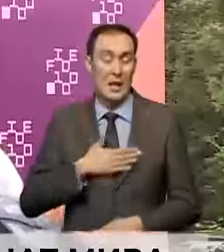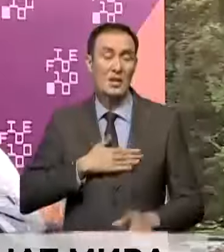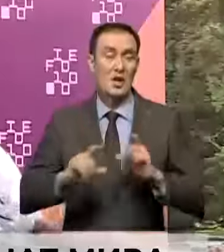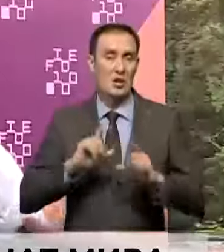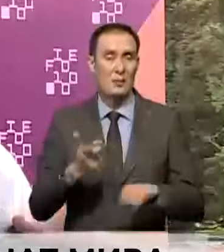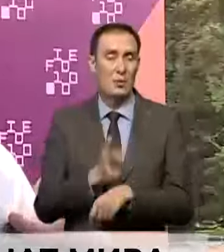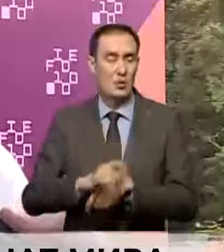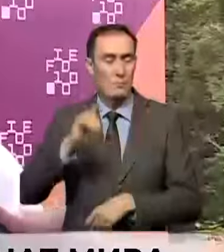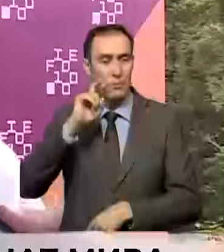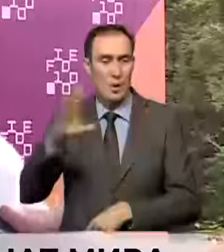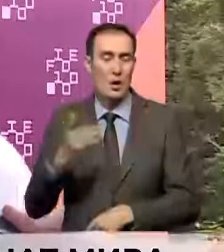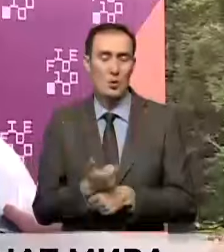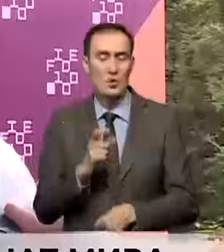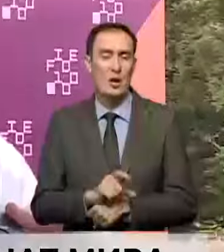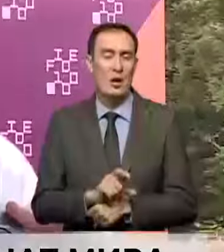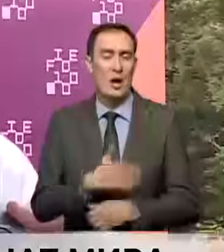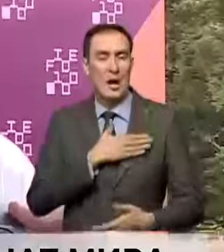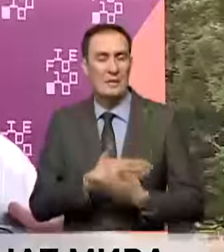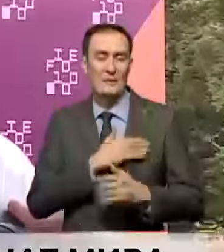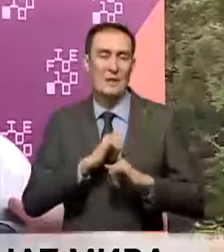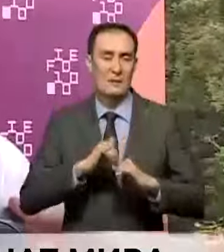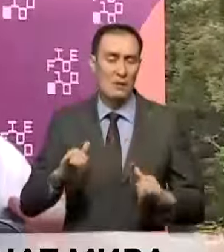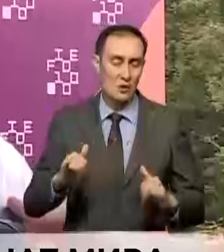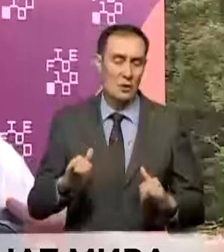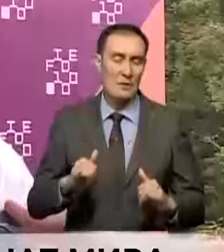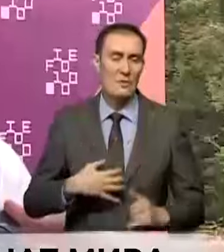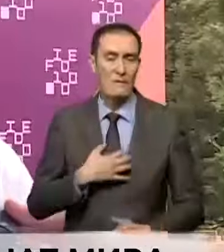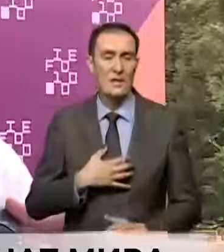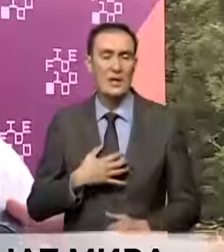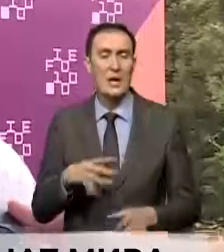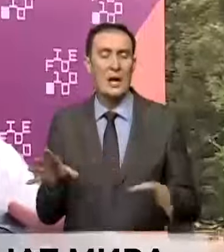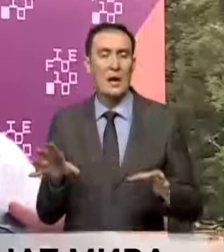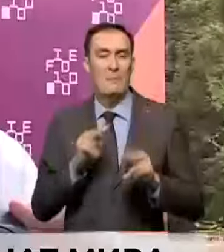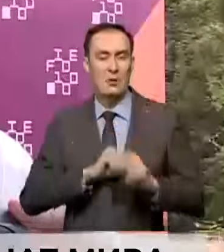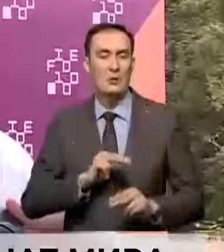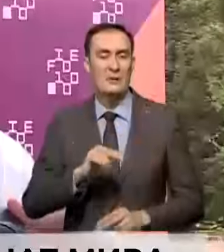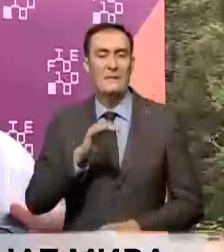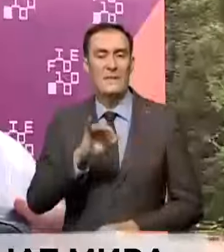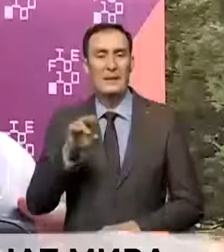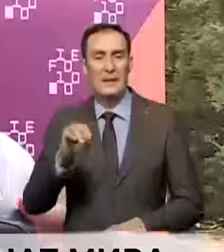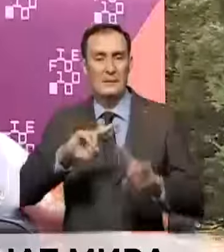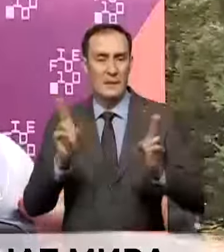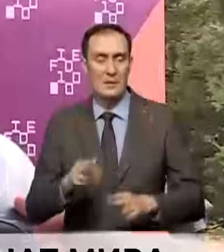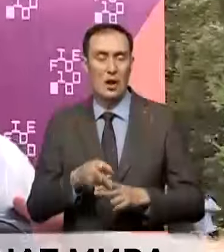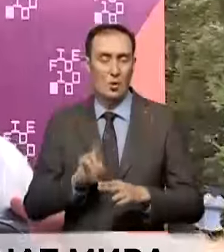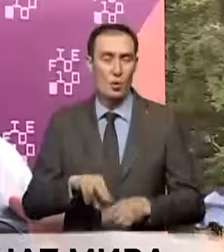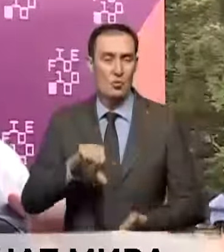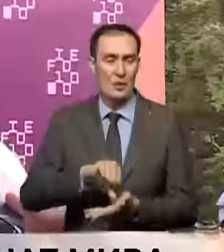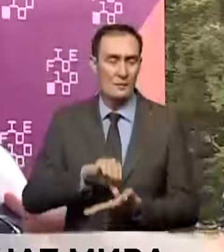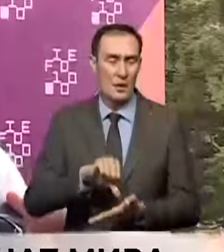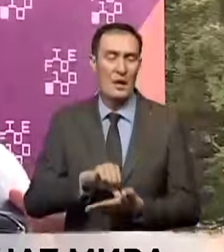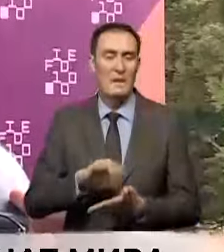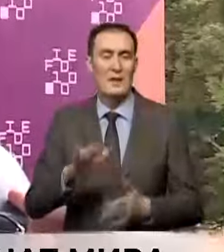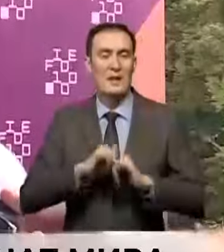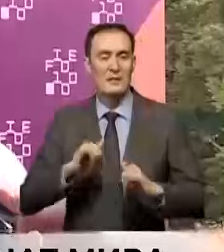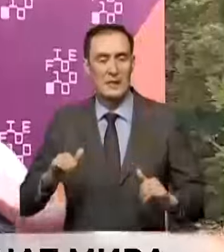очень популярны. Они у нас очень активно развиваются. Мы очень важный партнер ФИДЕ, который на самом деле участвует в